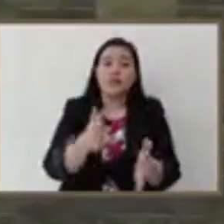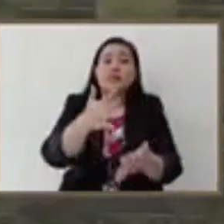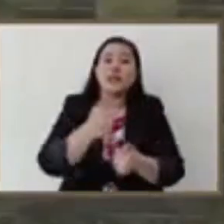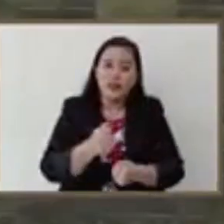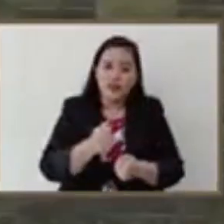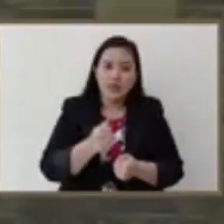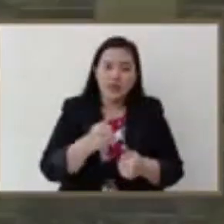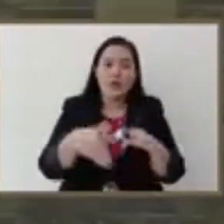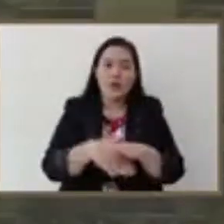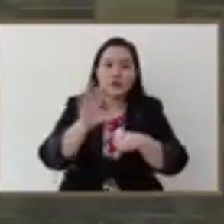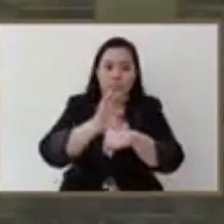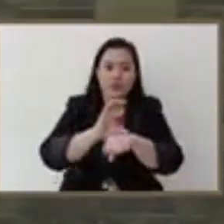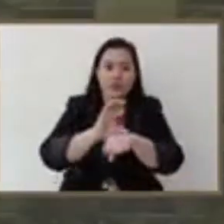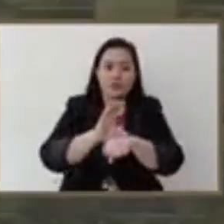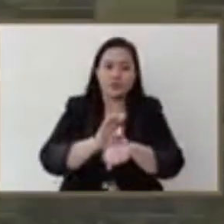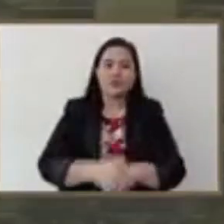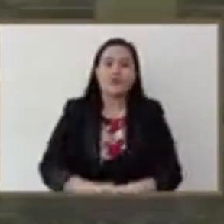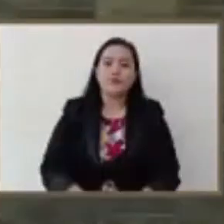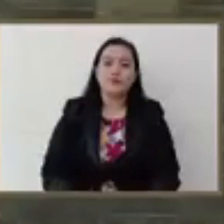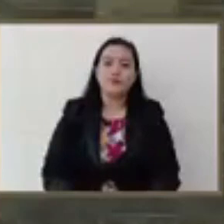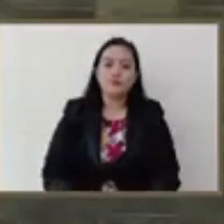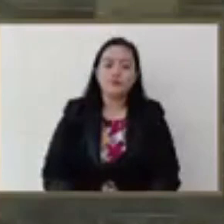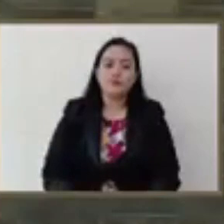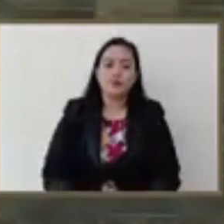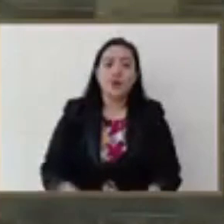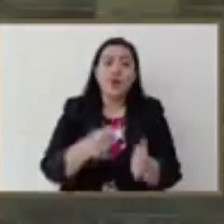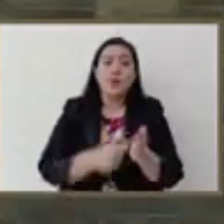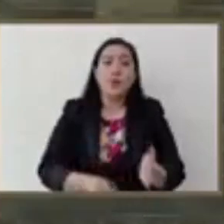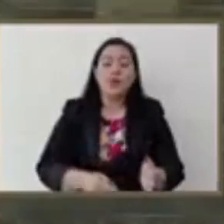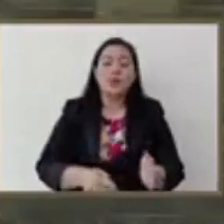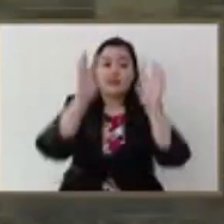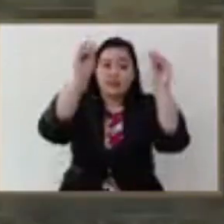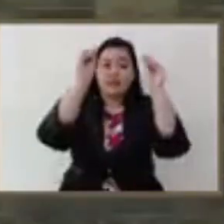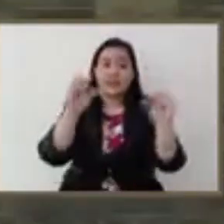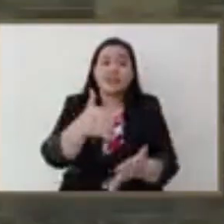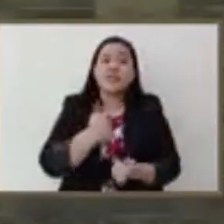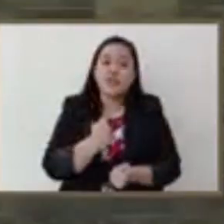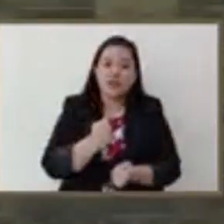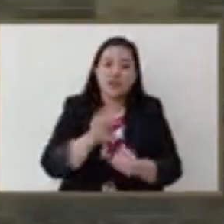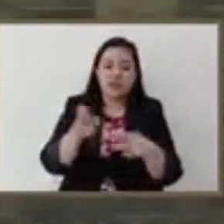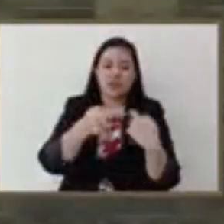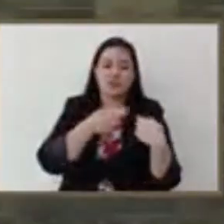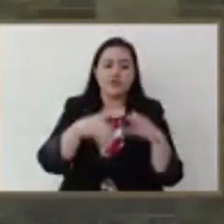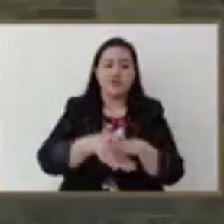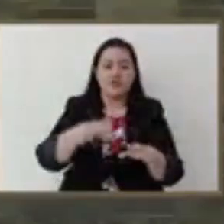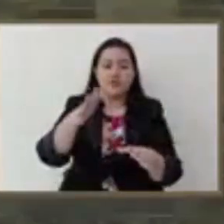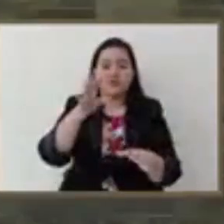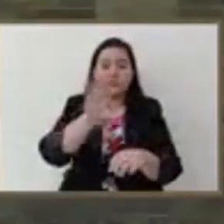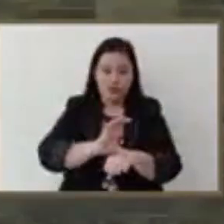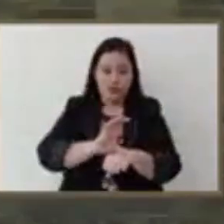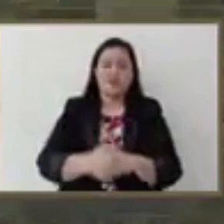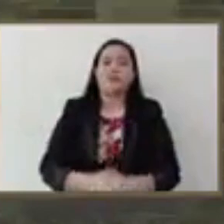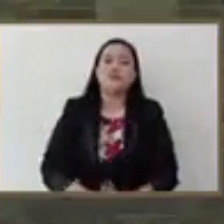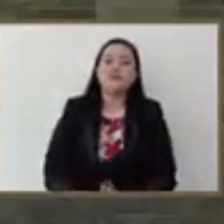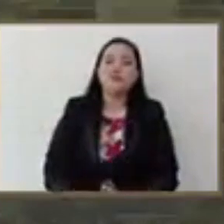kung ano ang nakukuha niya sa simbahan, kung ano ang nakukuha niyang turo, at ano ang kinukuha niyang turo. You see? Nakukuha at kinukuha. Pinipili